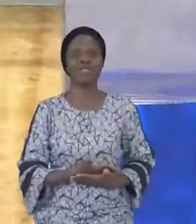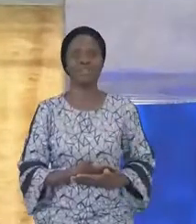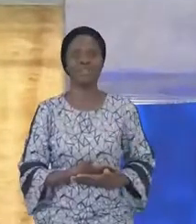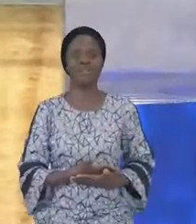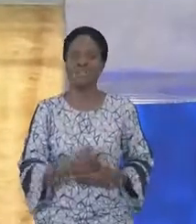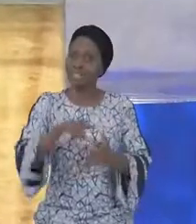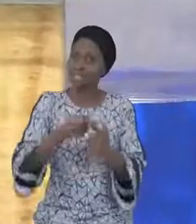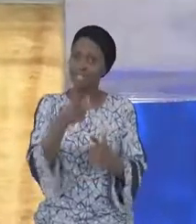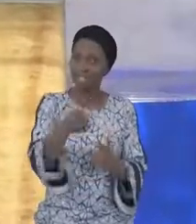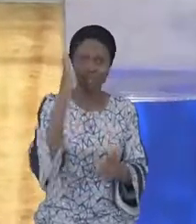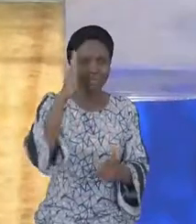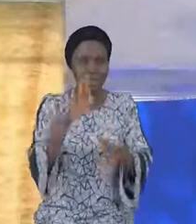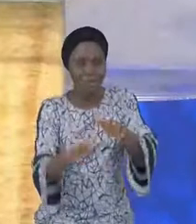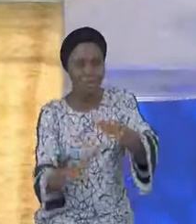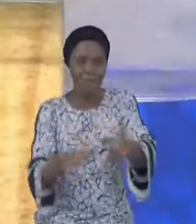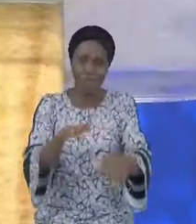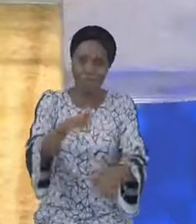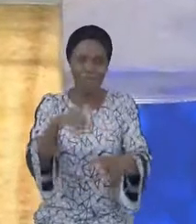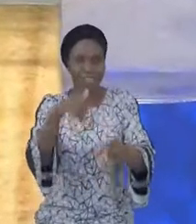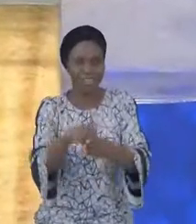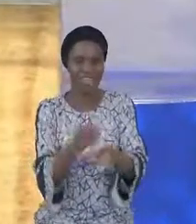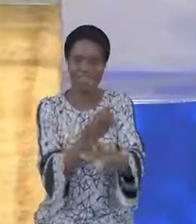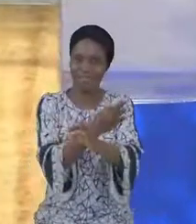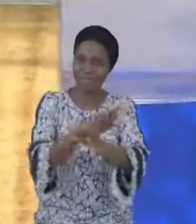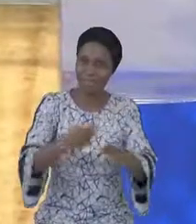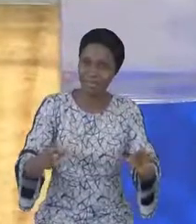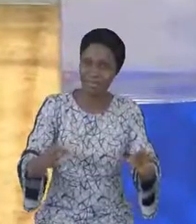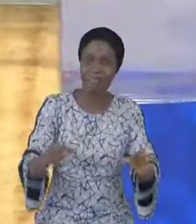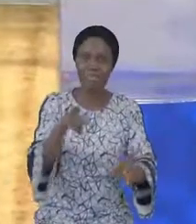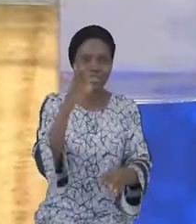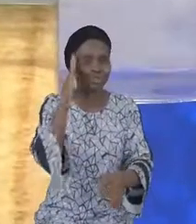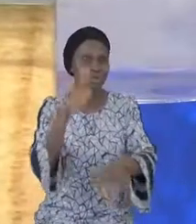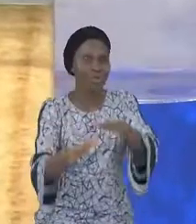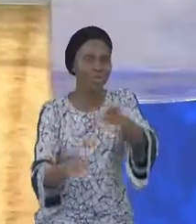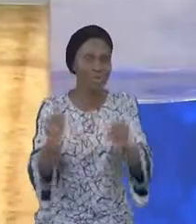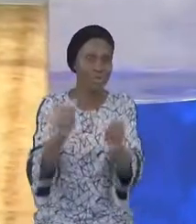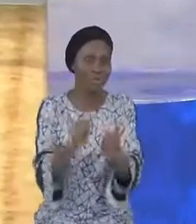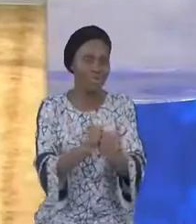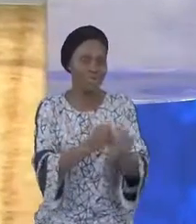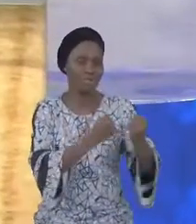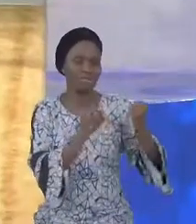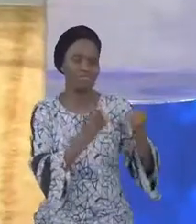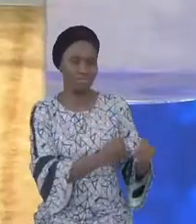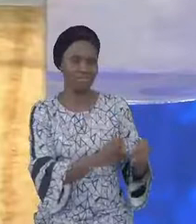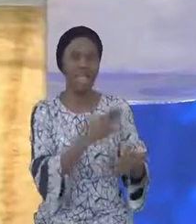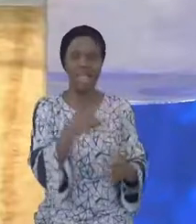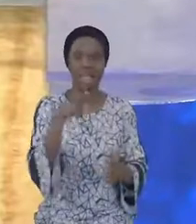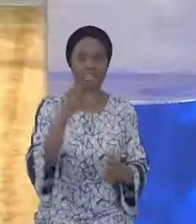marcher librement. Tu vas marcher avec domination. Tu vas marcher avec confiance.